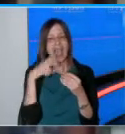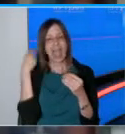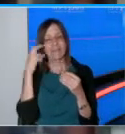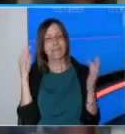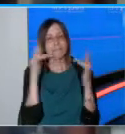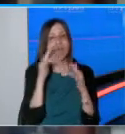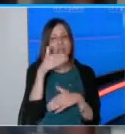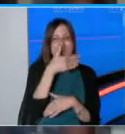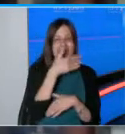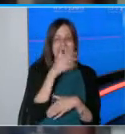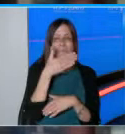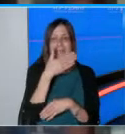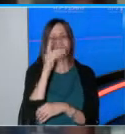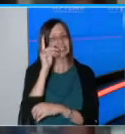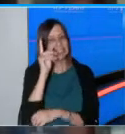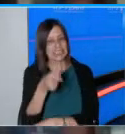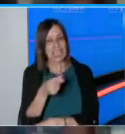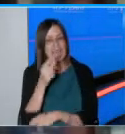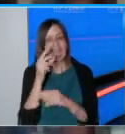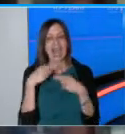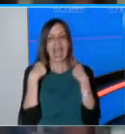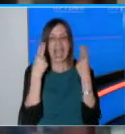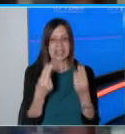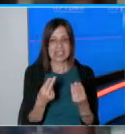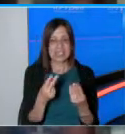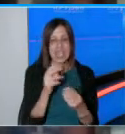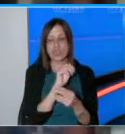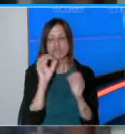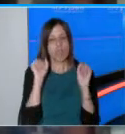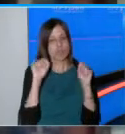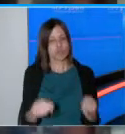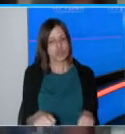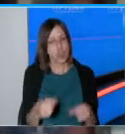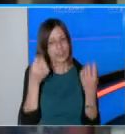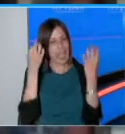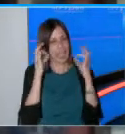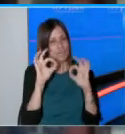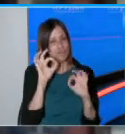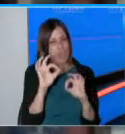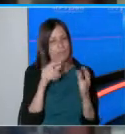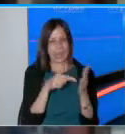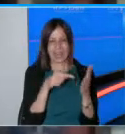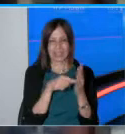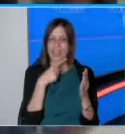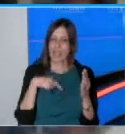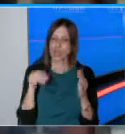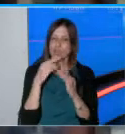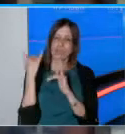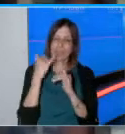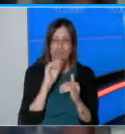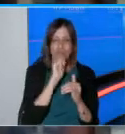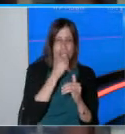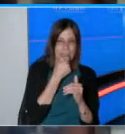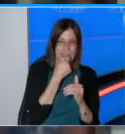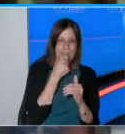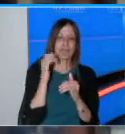המדינה. המדינה צריכה להחזיר את העניין המשילות, הכבוד שלה, ולכן אנחנו מכניסים את השבק,